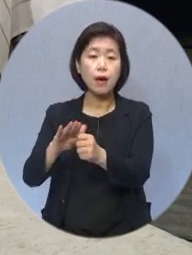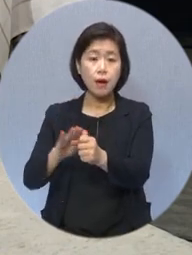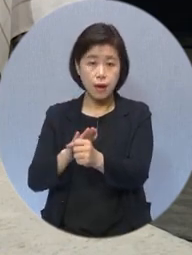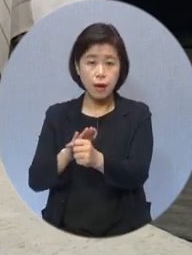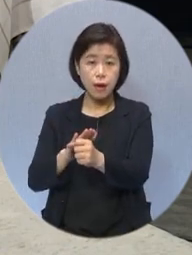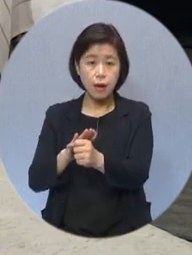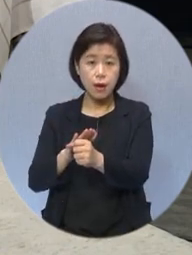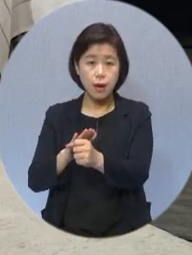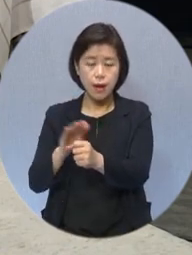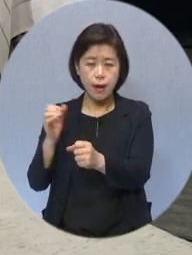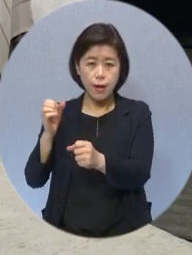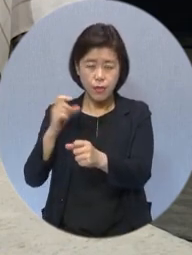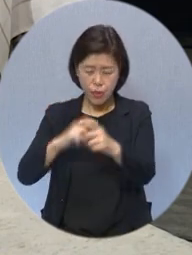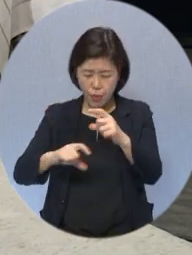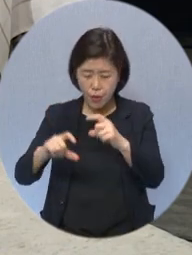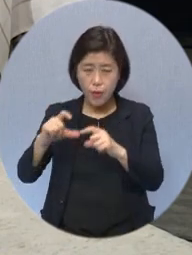모성으로